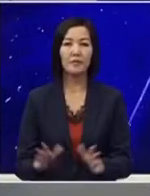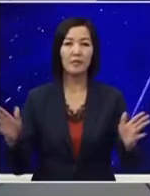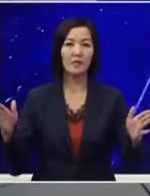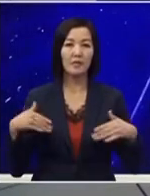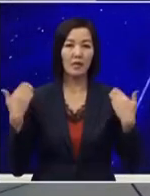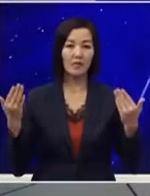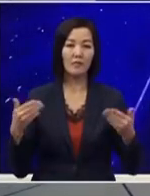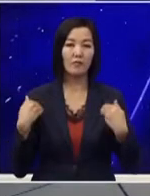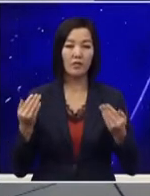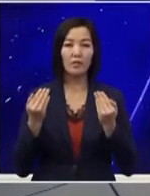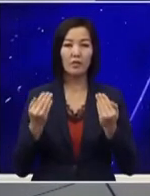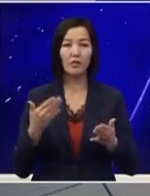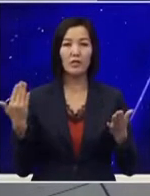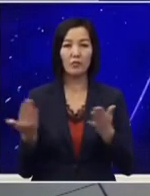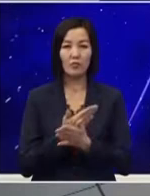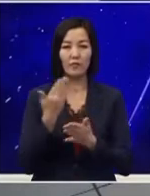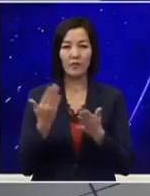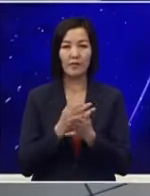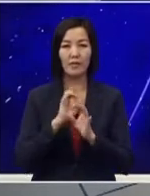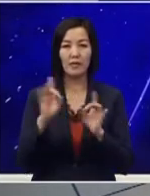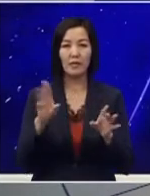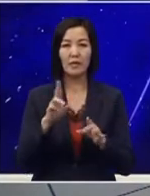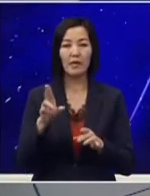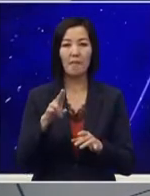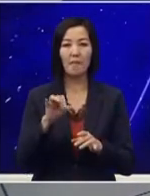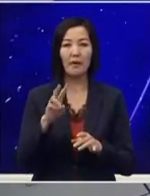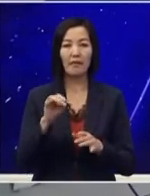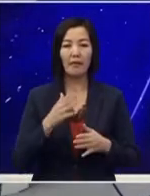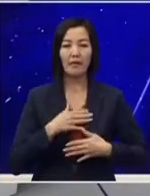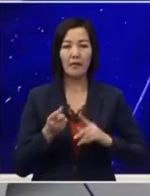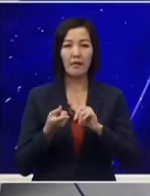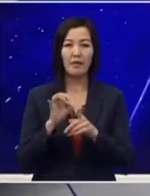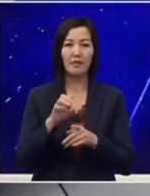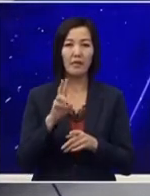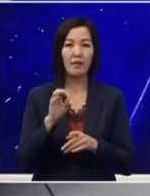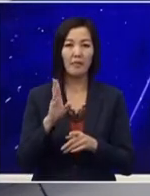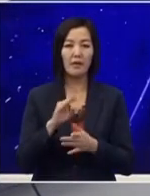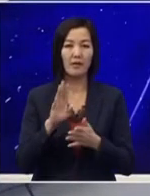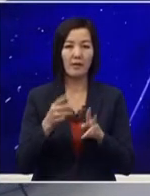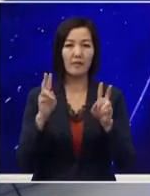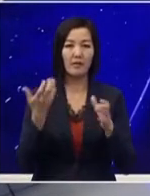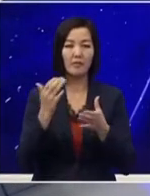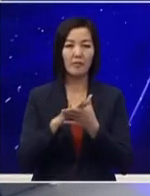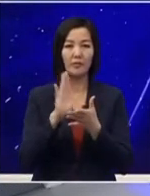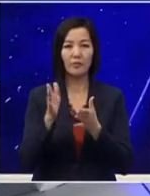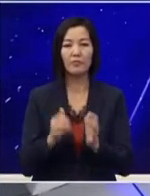Здравствуйте, вы смотрите новости на телеканале ЖТСУ. С вами Пана Уйсимбекова. Сурдоперевод Айгуль Стамбековой. Сегодня в